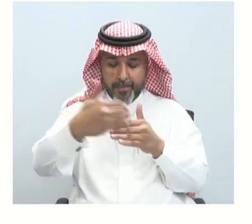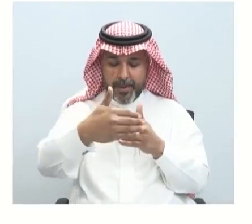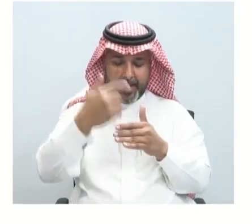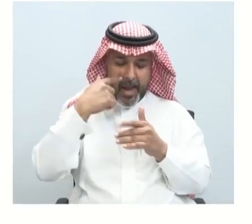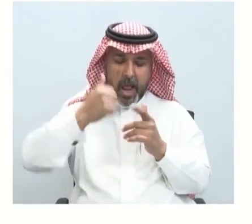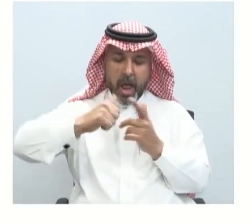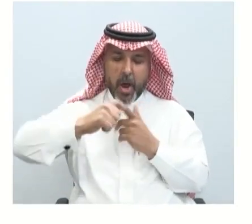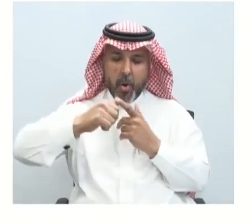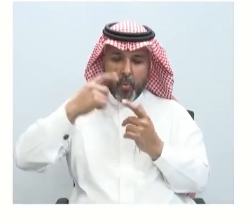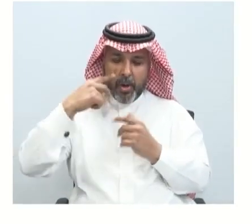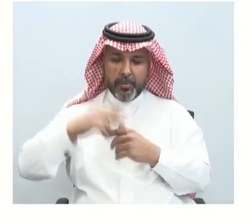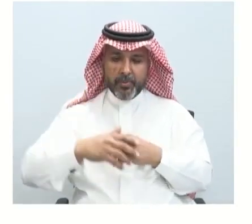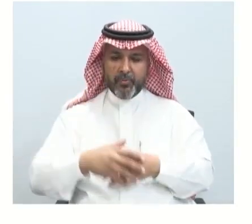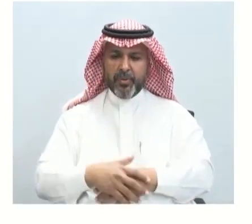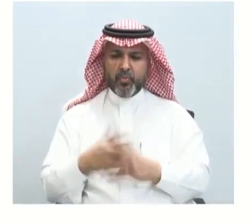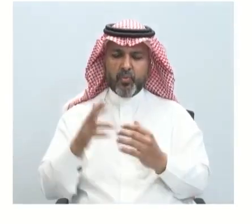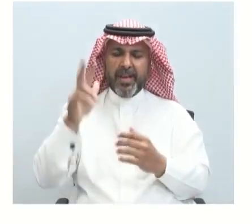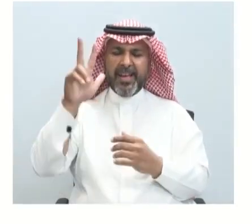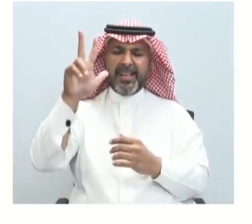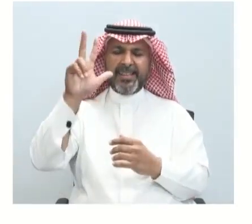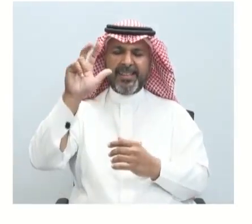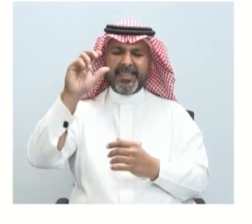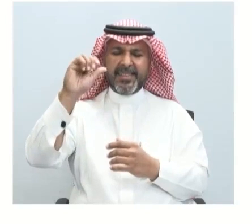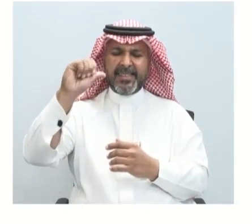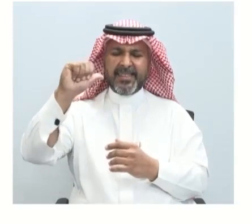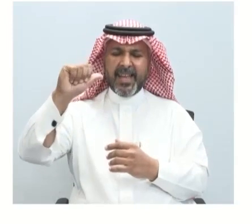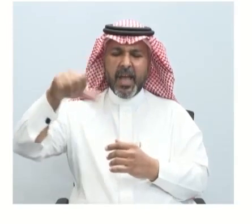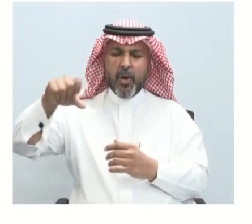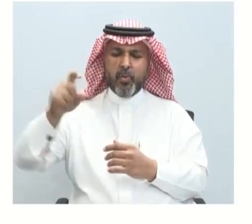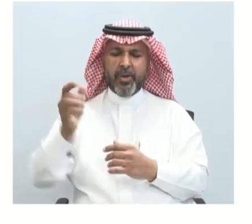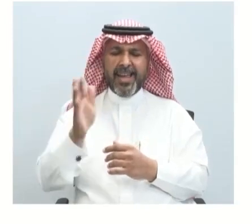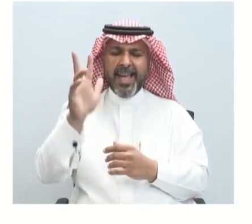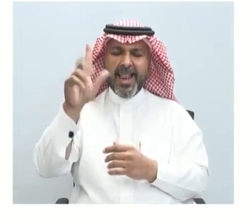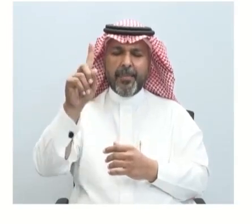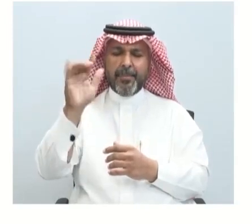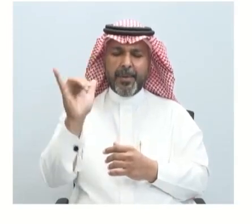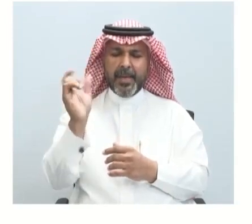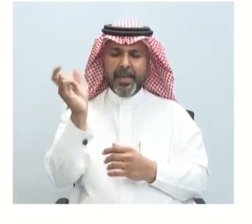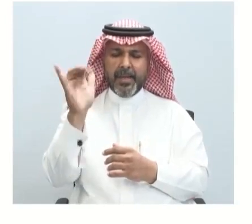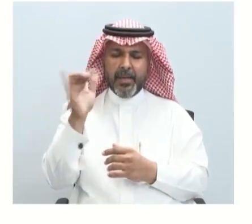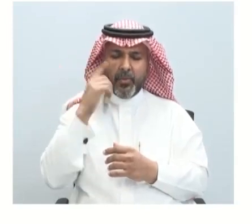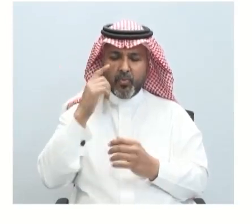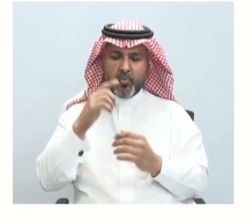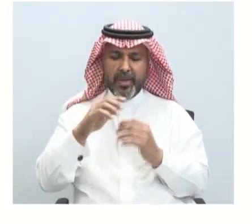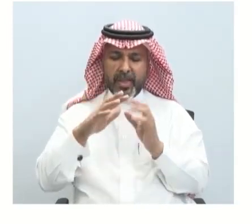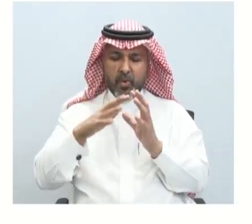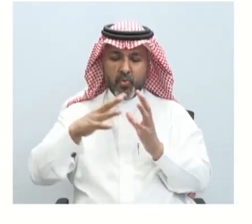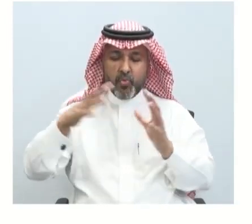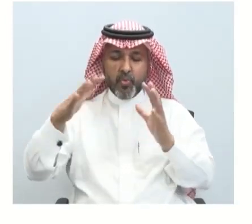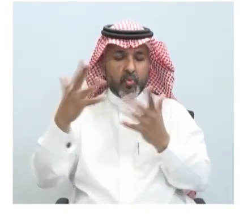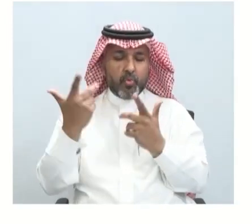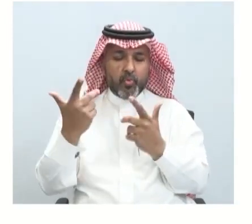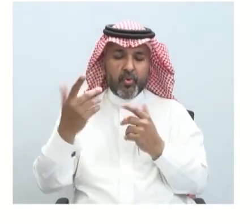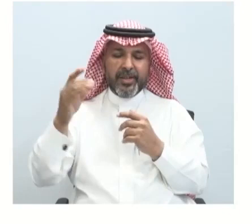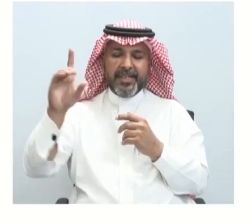الطور البيني في اثناء الانقسام المنصف اهم المزايا التي تظهر في هذا الطور البين يتضاعف الديني كذلك